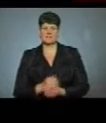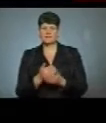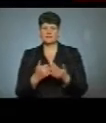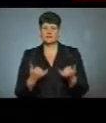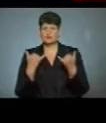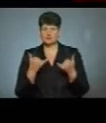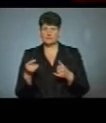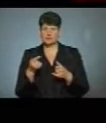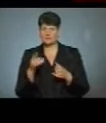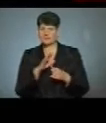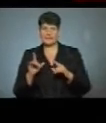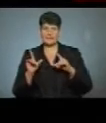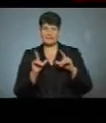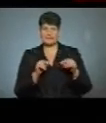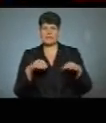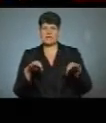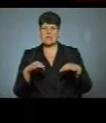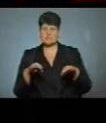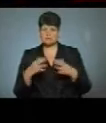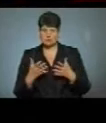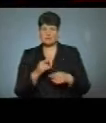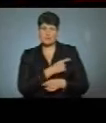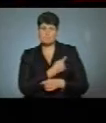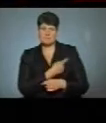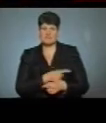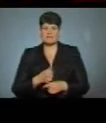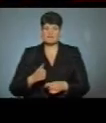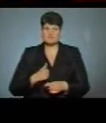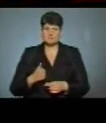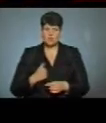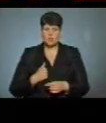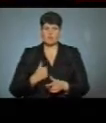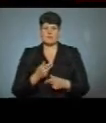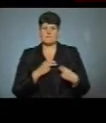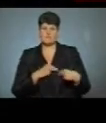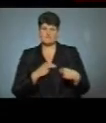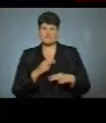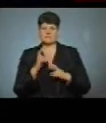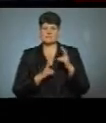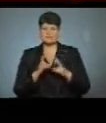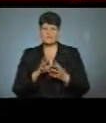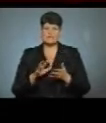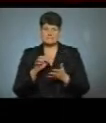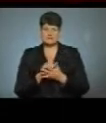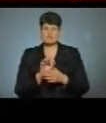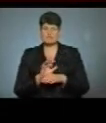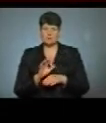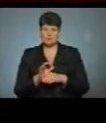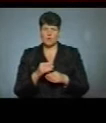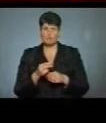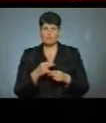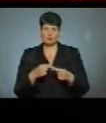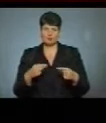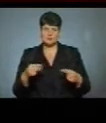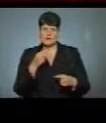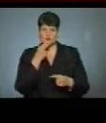Відсьогодні в Тернополі не їздить громадський транспорт. Медиків, військових, комунальників і працівників заводів, які займаються виготовленням продукції